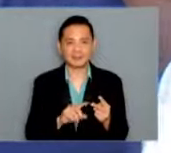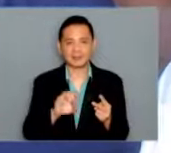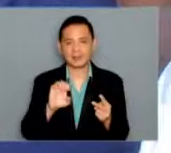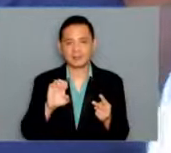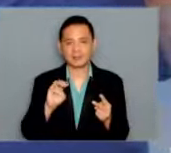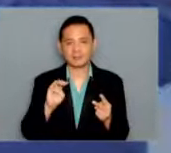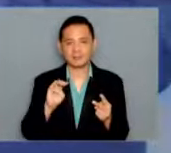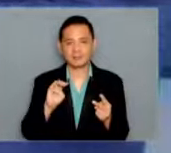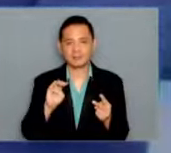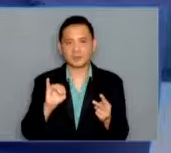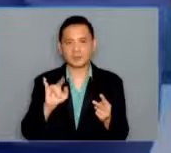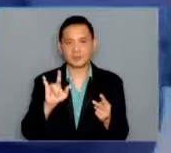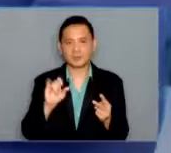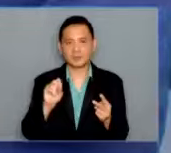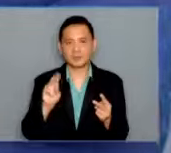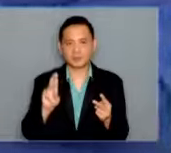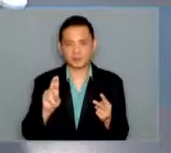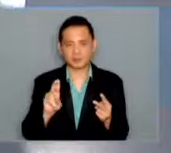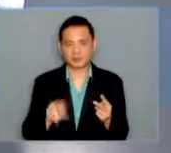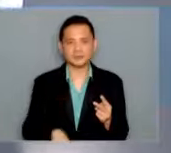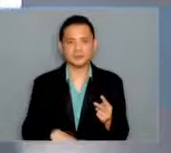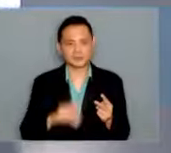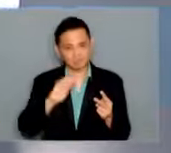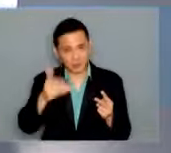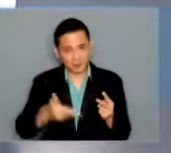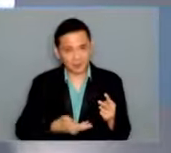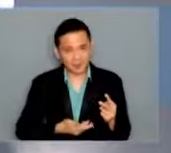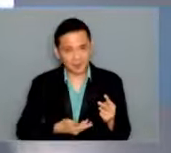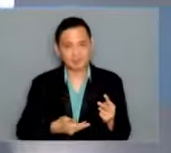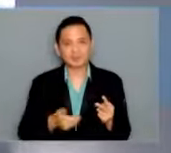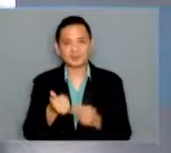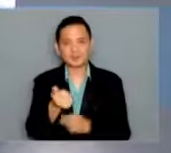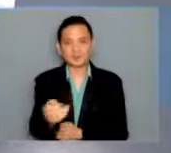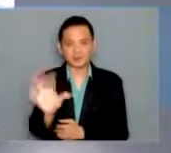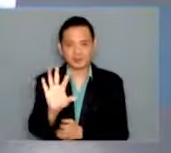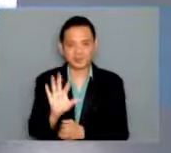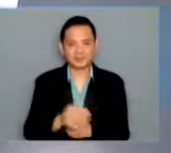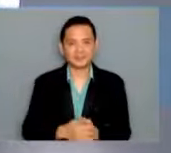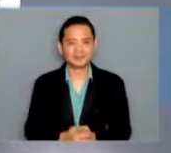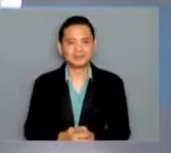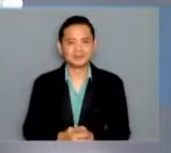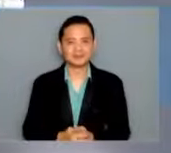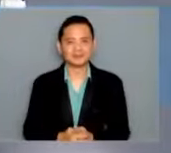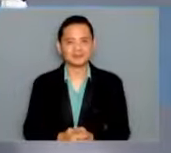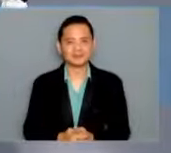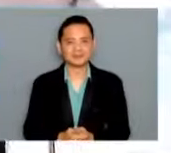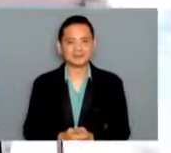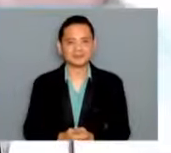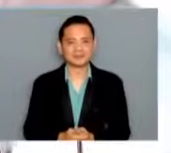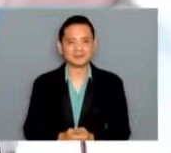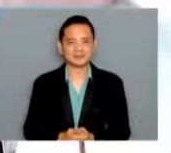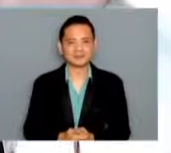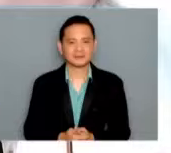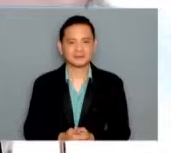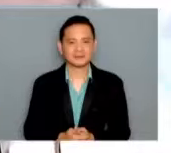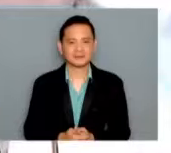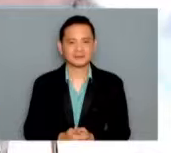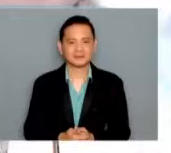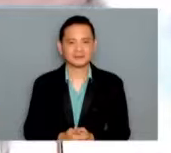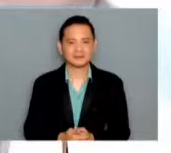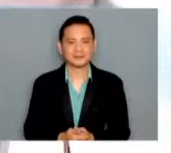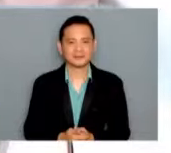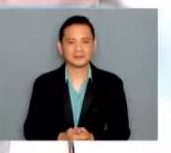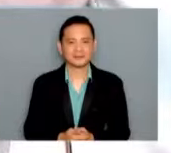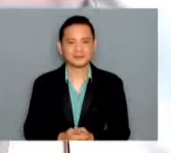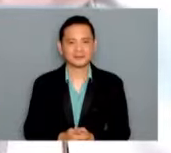Habana, ang inyong kasama rin. Good morning, Emilu. Wow. Ano ba yung inyong ano? Siyempre, I'm sure kayo yung one